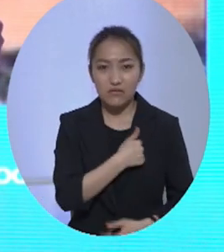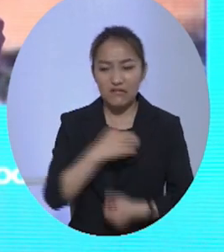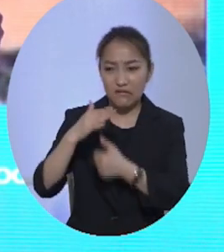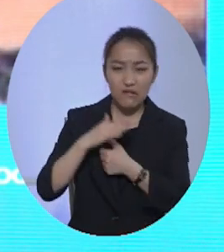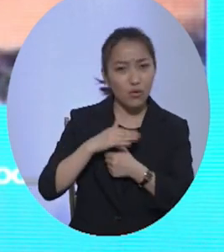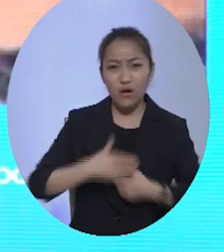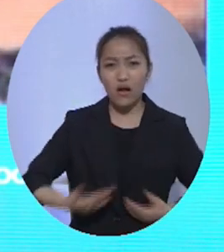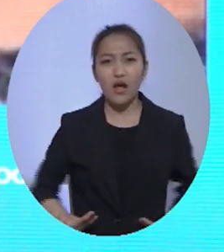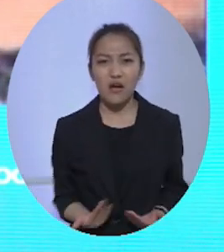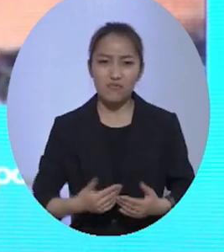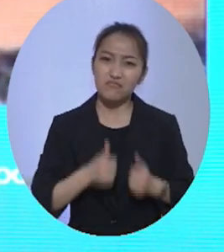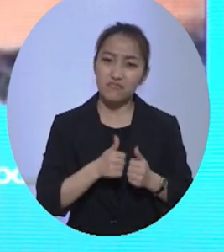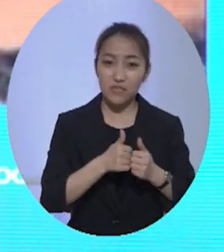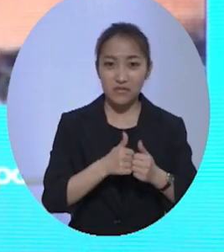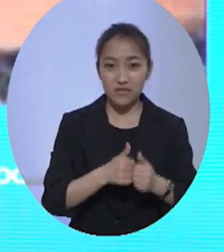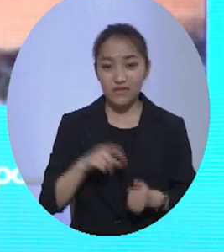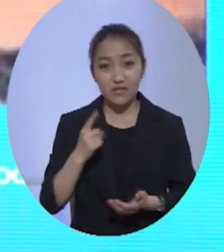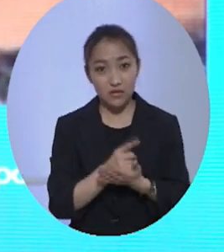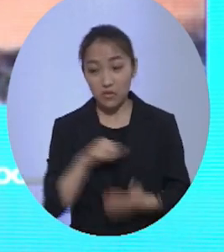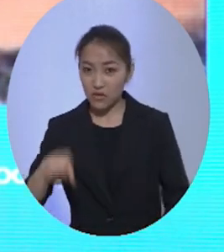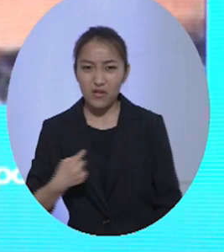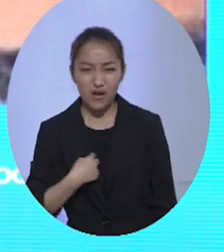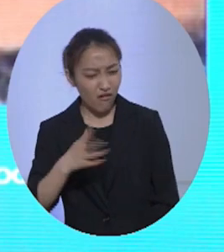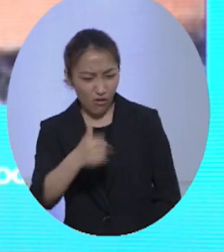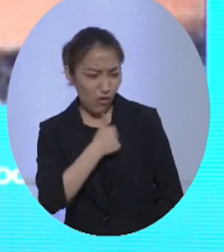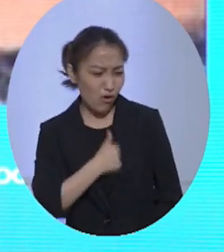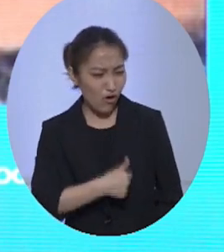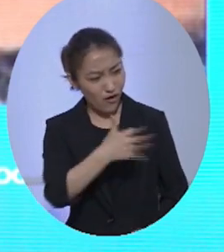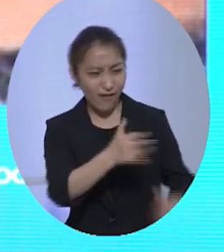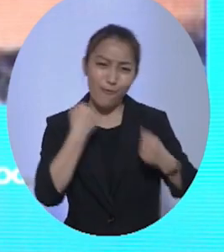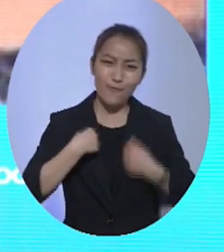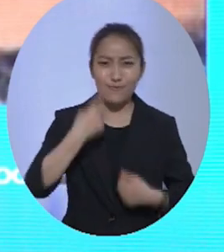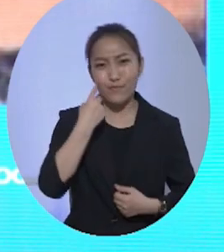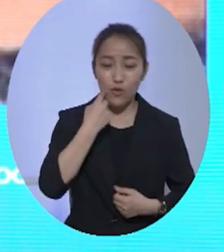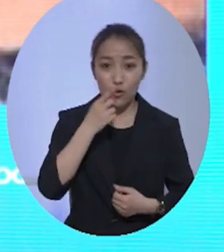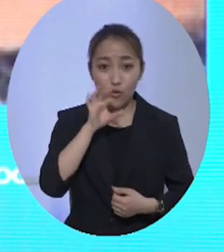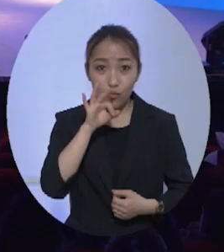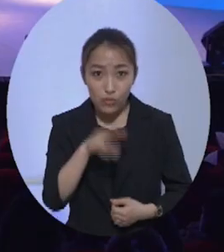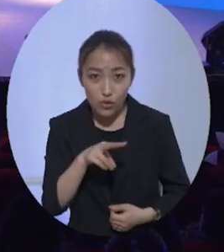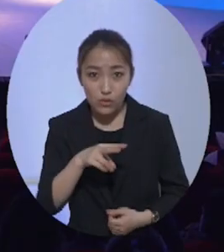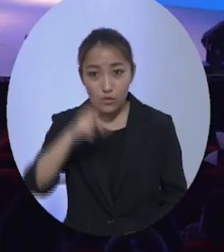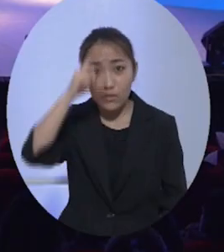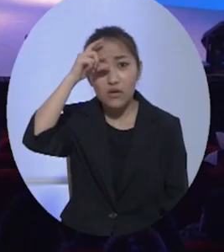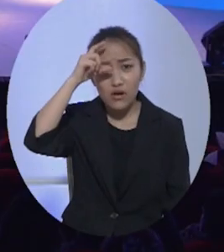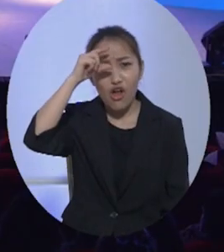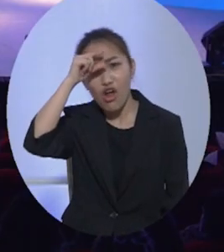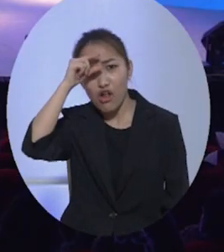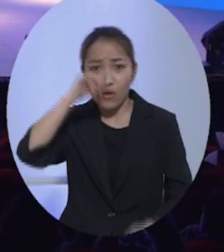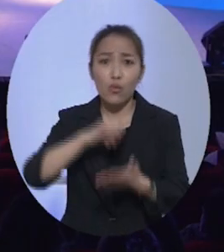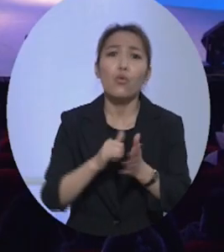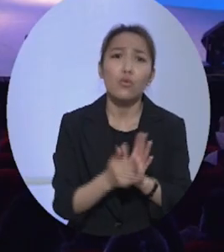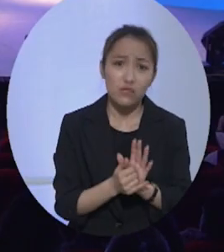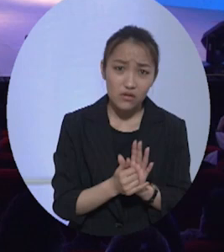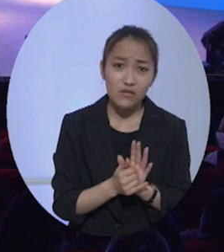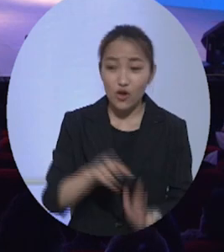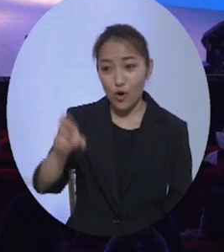юм өмсчих юмсан гэдээ явах юм бол бидний энэ агуу оюун ухаан дэндүү жижигхэн болох юм байна гэдгийг эндээс харуулж байна тийм ээ. Үнэхээр энэ буурчин